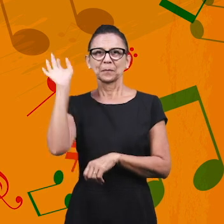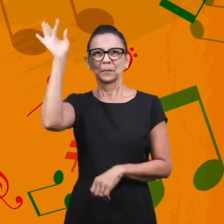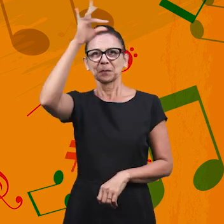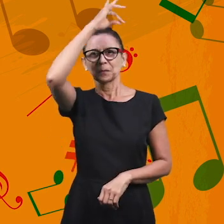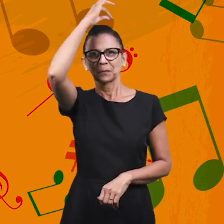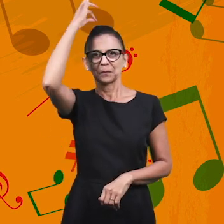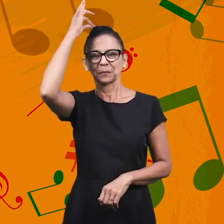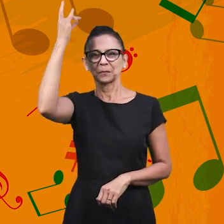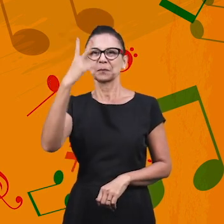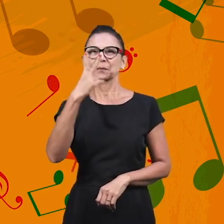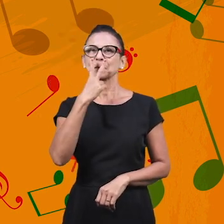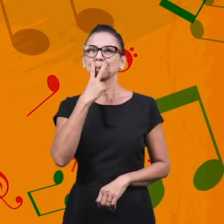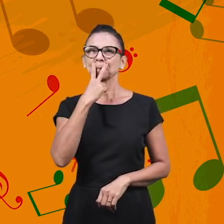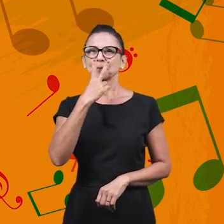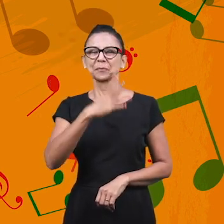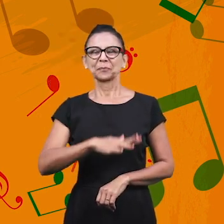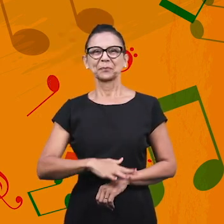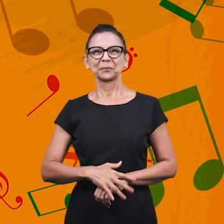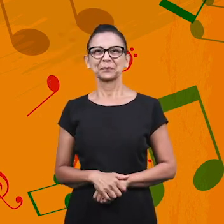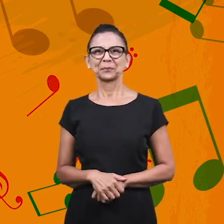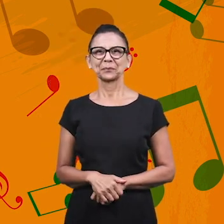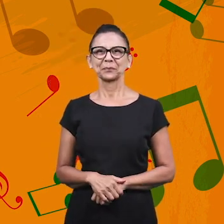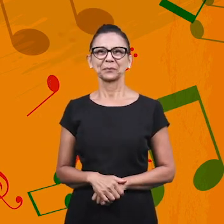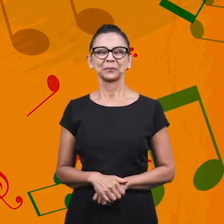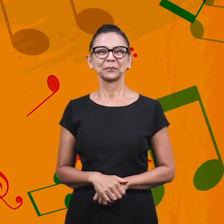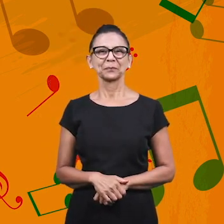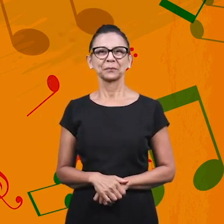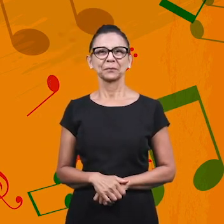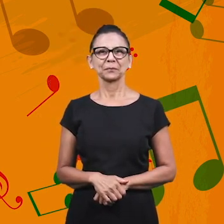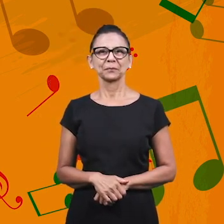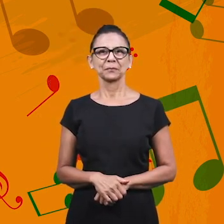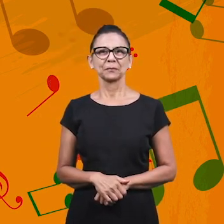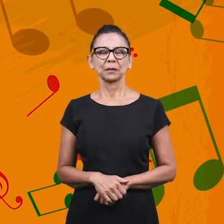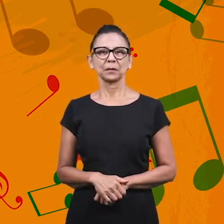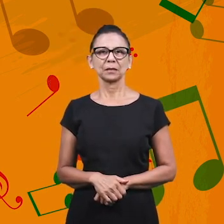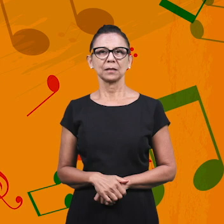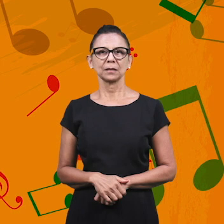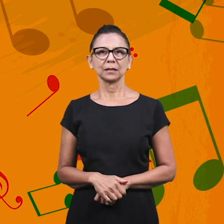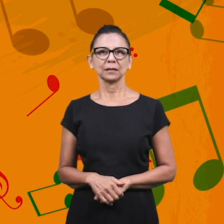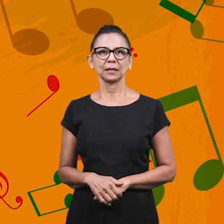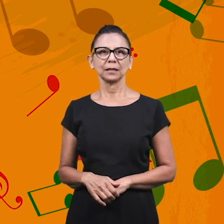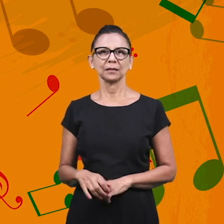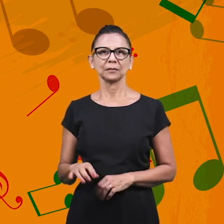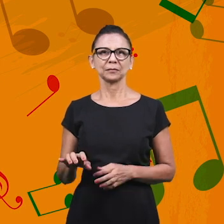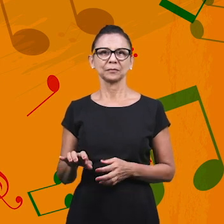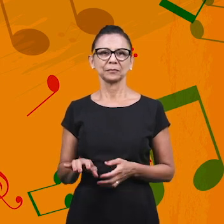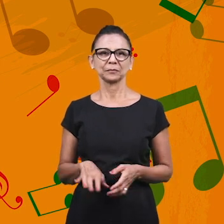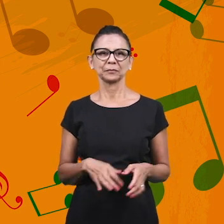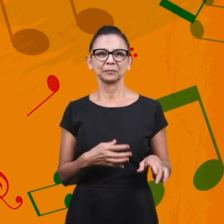наших учеников Николь Матус из города из Витория, штат Спирит-Сант.